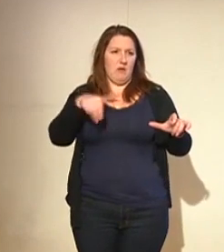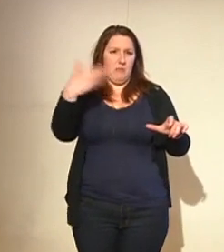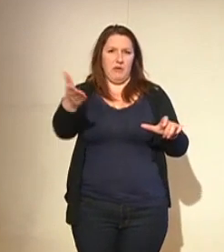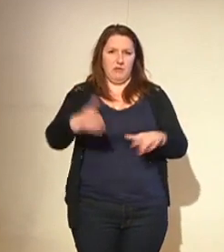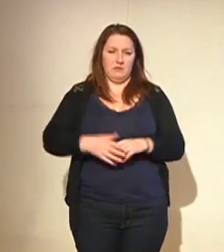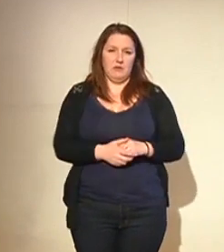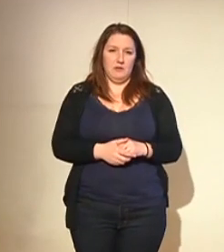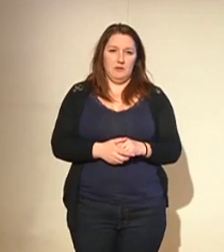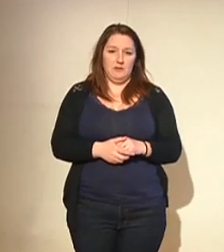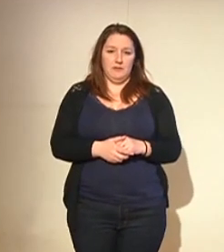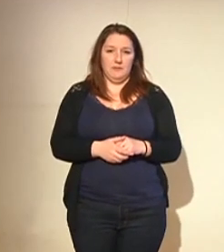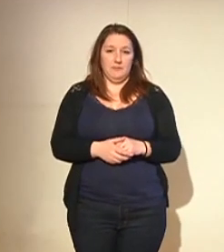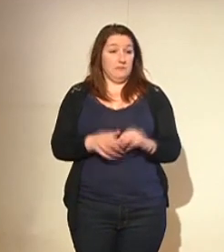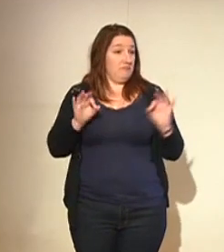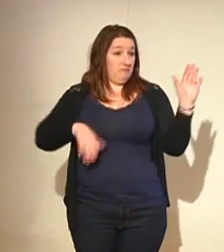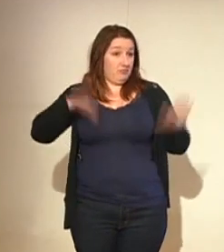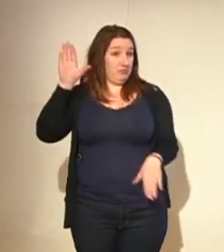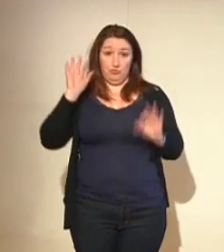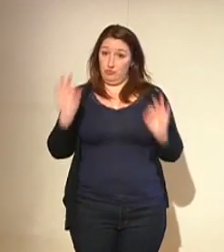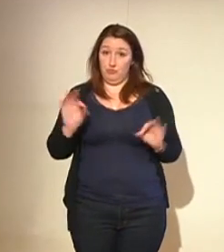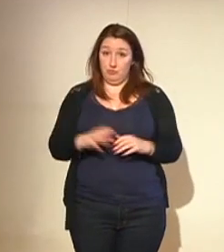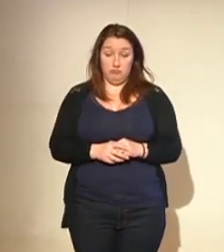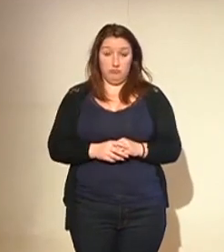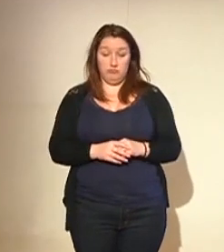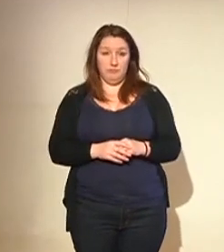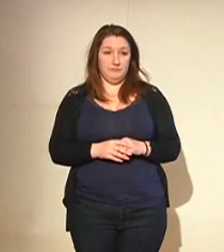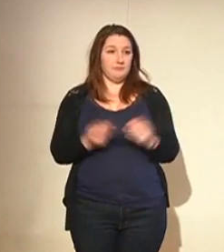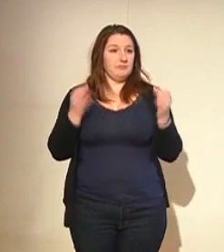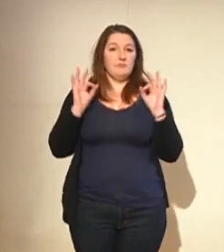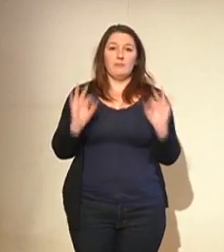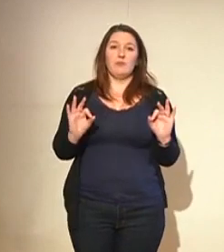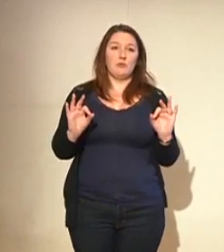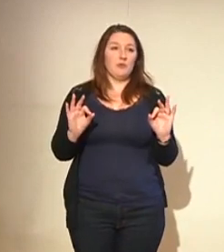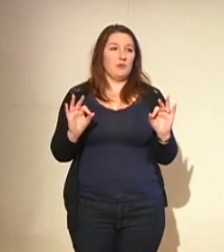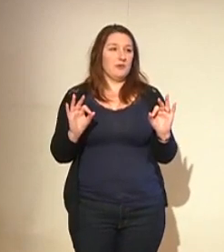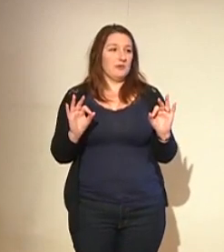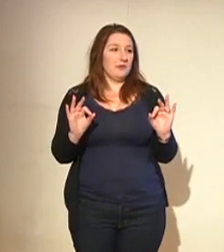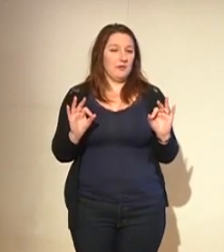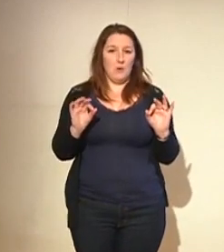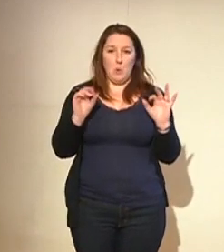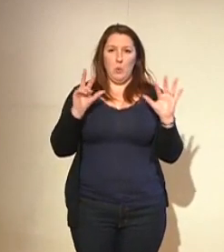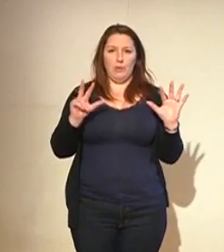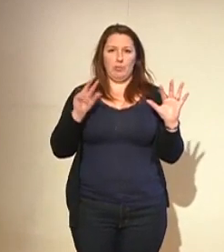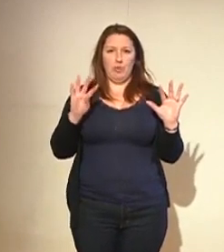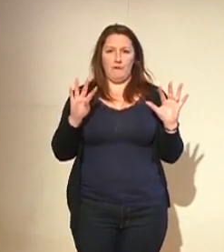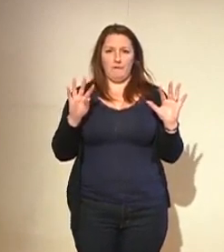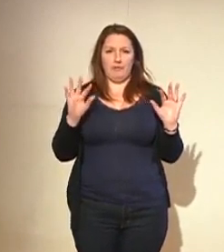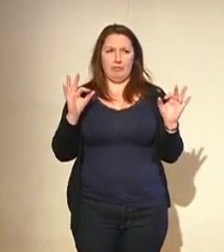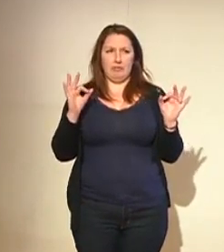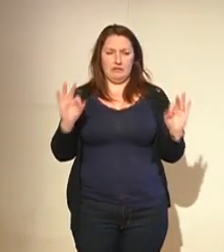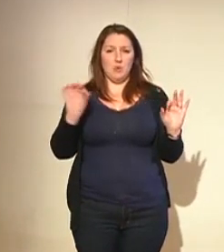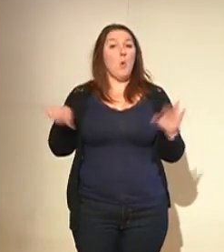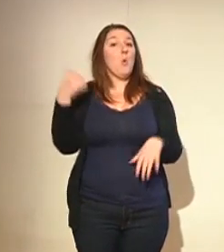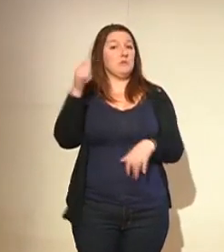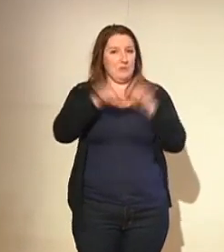l'instant donc est bien candidable donc ce qui en fait 8 9 10